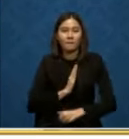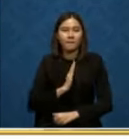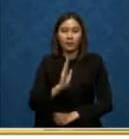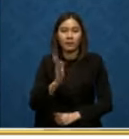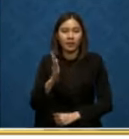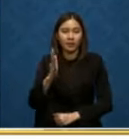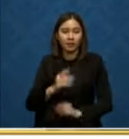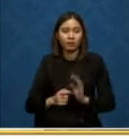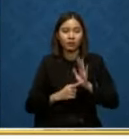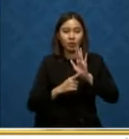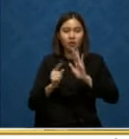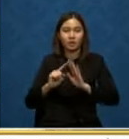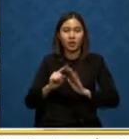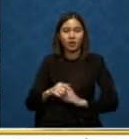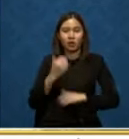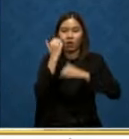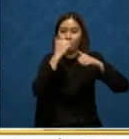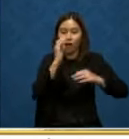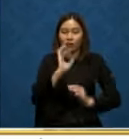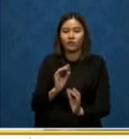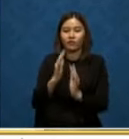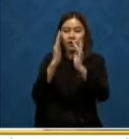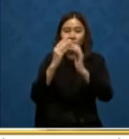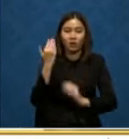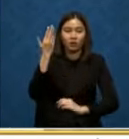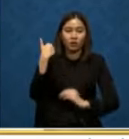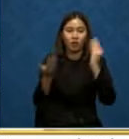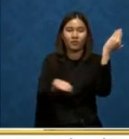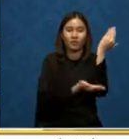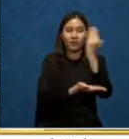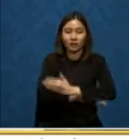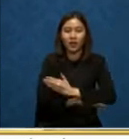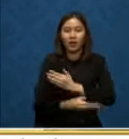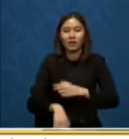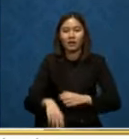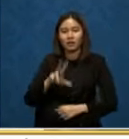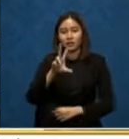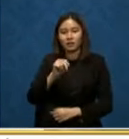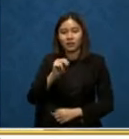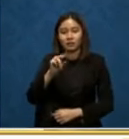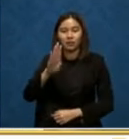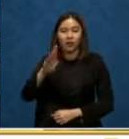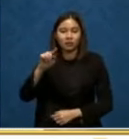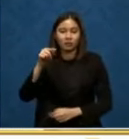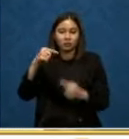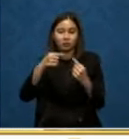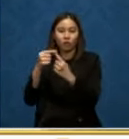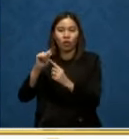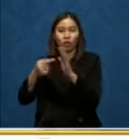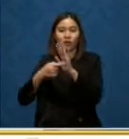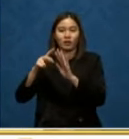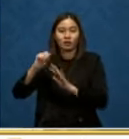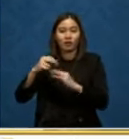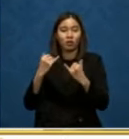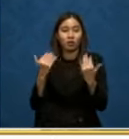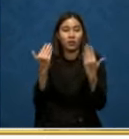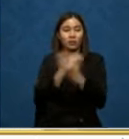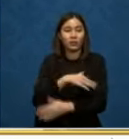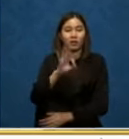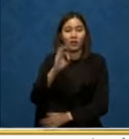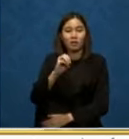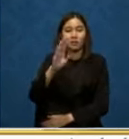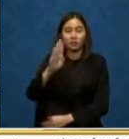กับเกษตรกรเช่นอ้อยไฟไหม้จากเดิมตัดราคาตันละ 30บาทแต่จะกลับตัดราคาเพิ่มเป็นตันละ